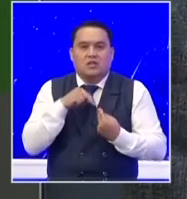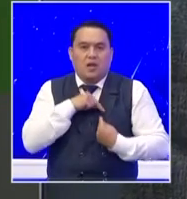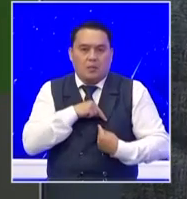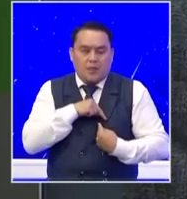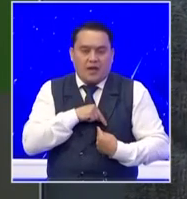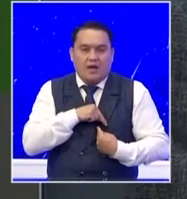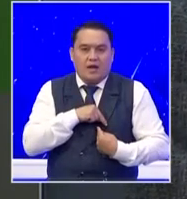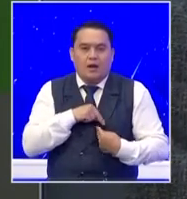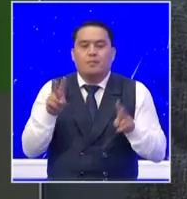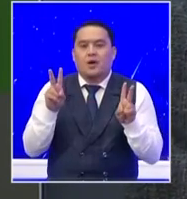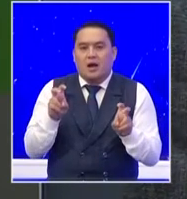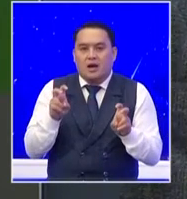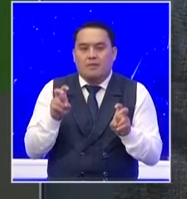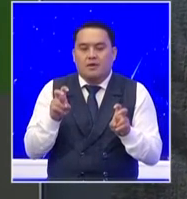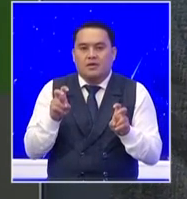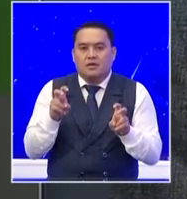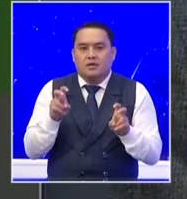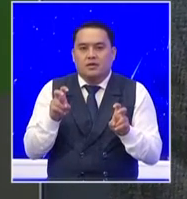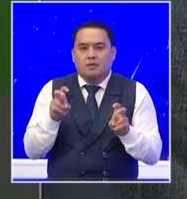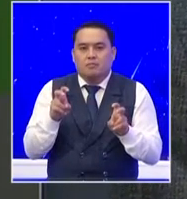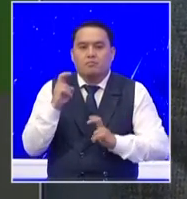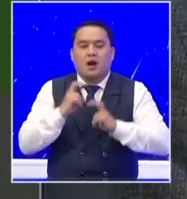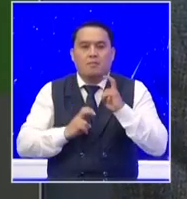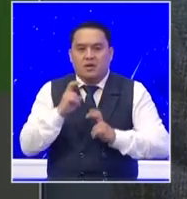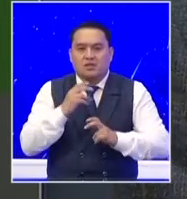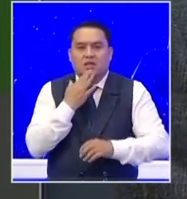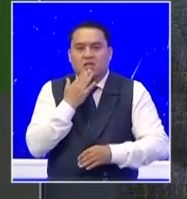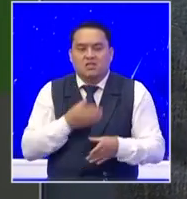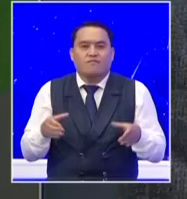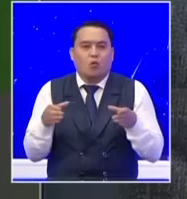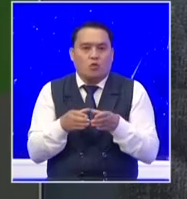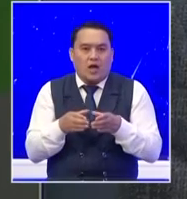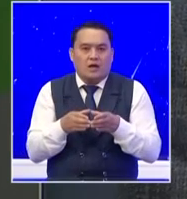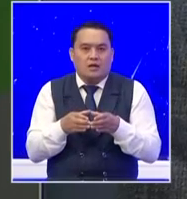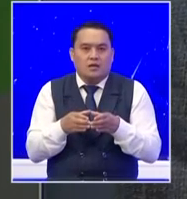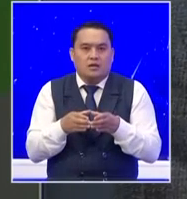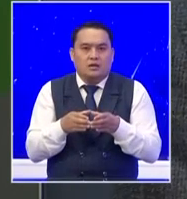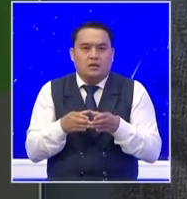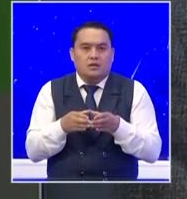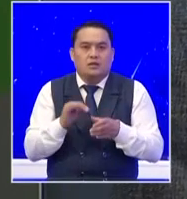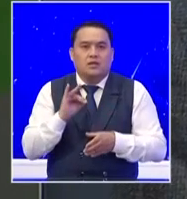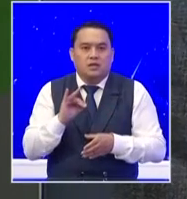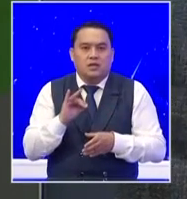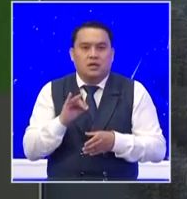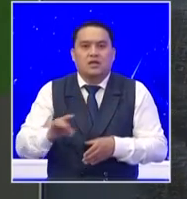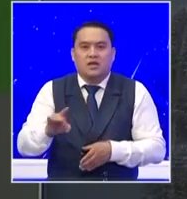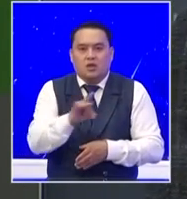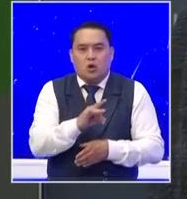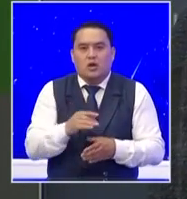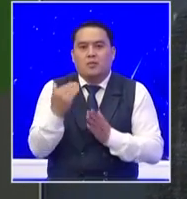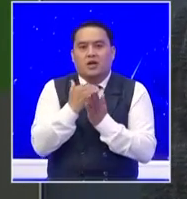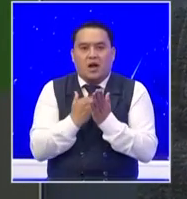также программа в сфере обрабатывающей промышленности из национального фонда, а также региональные